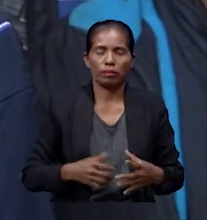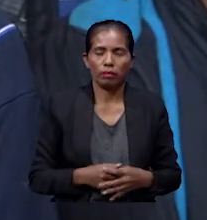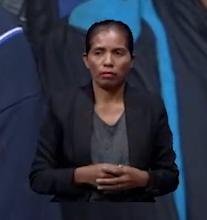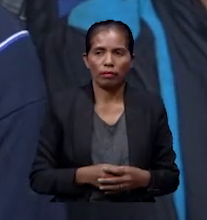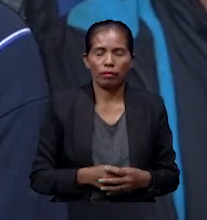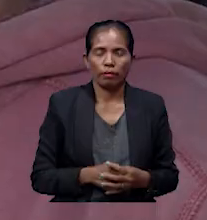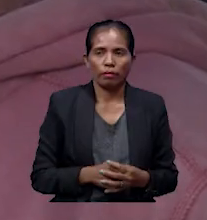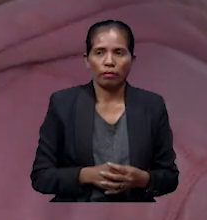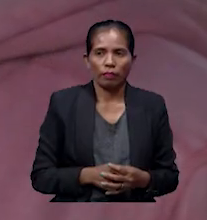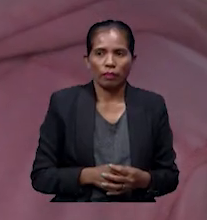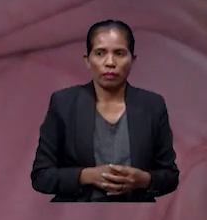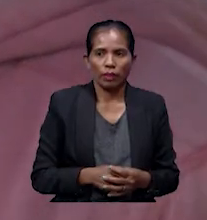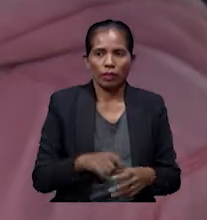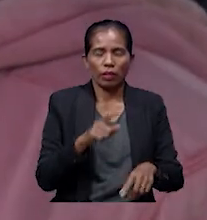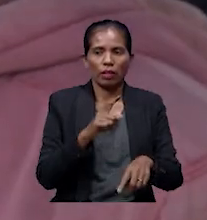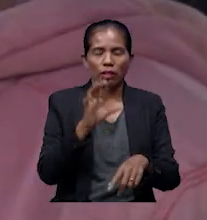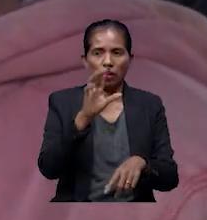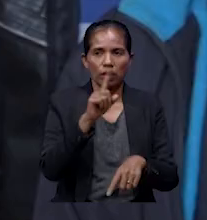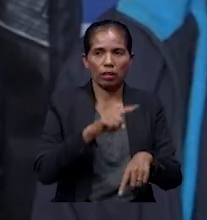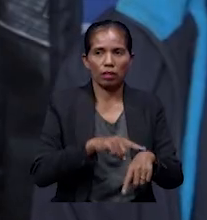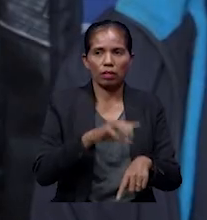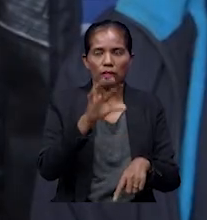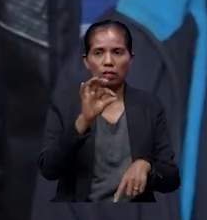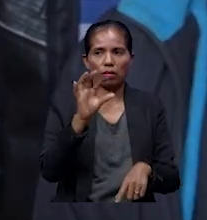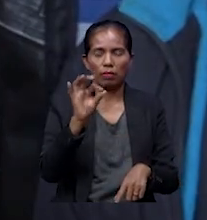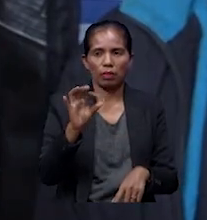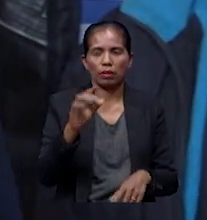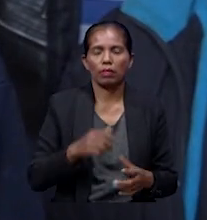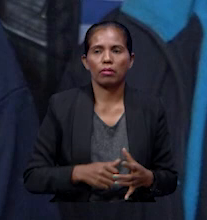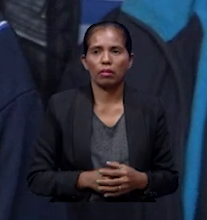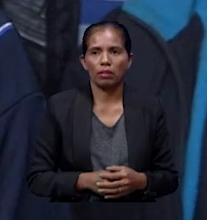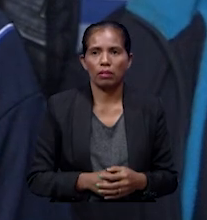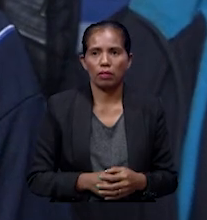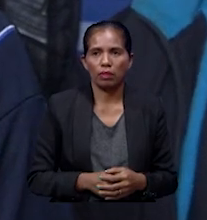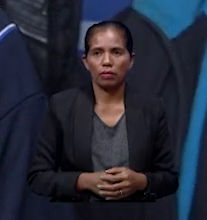to iha 99 sudu sukus mi di sus nunis